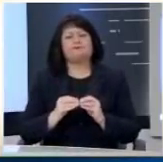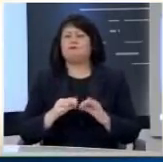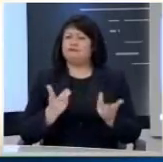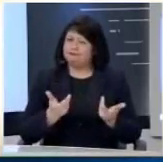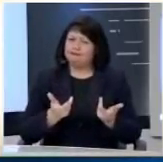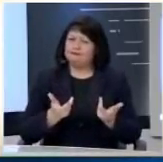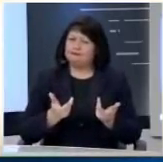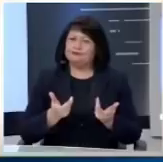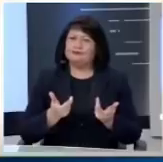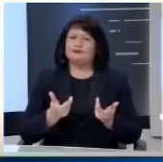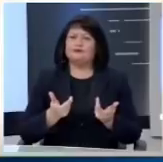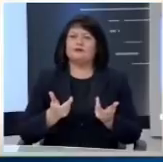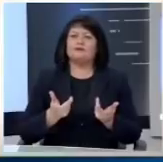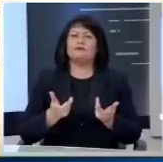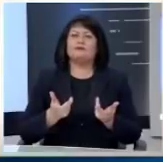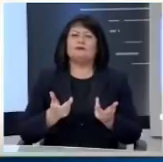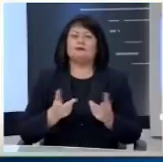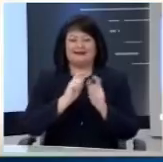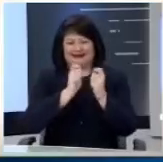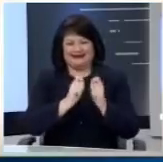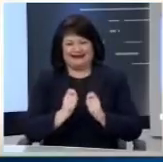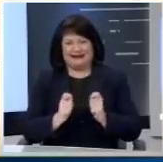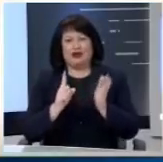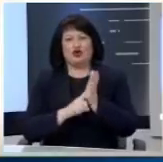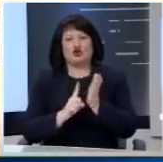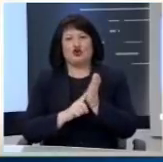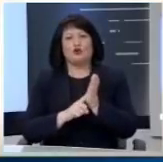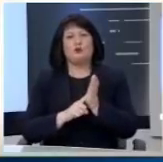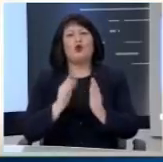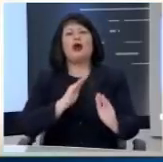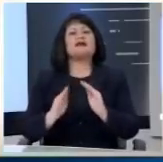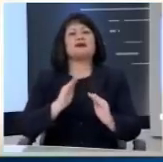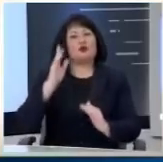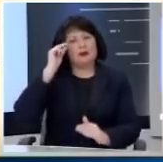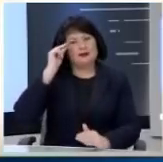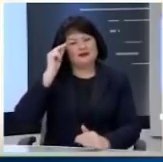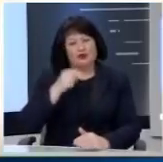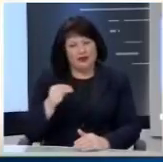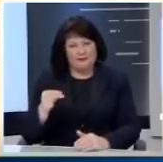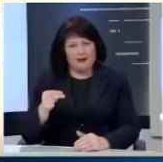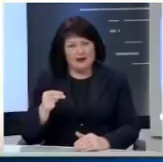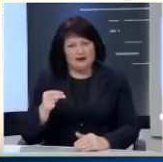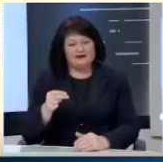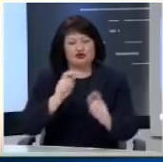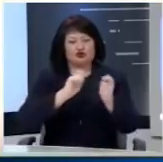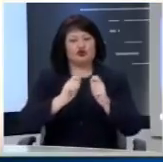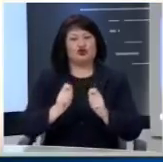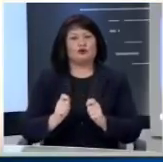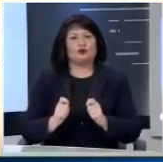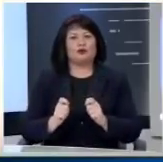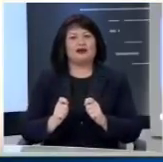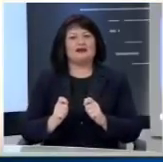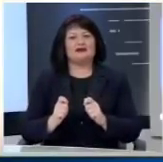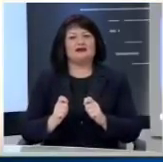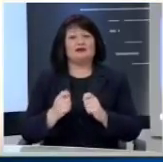ότι η τροποποίηση του νόμου για το άσυλο είναι μια τροποποίηση η οποία το έχει κάνει πολύ